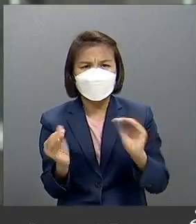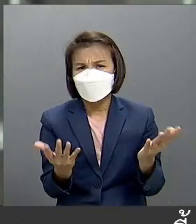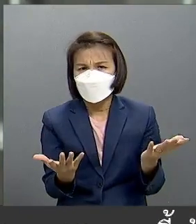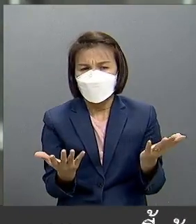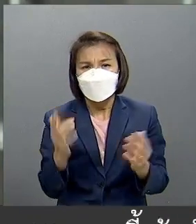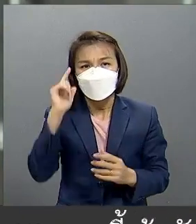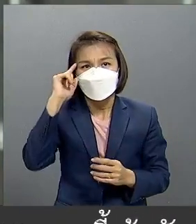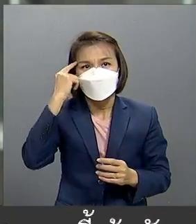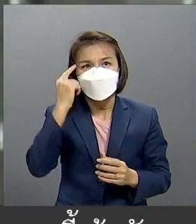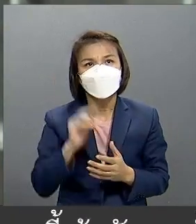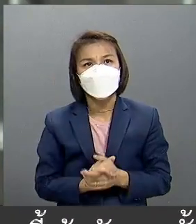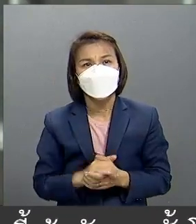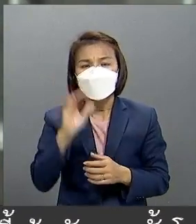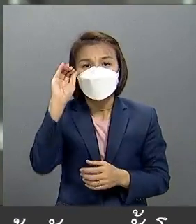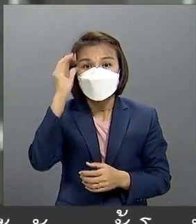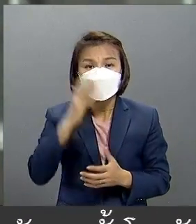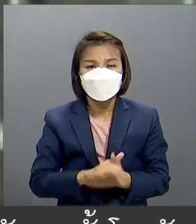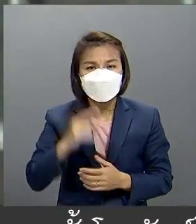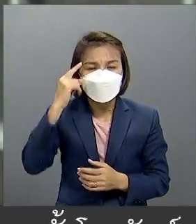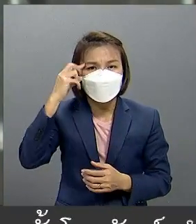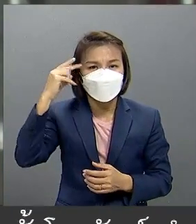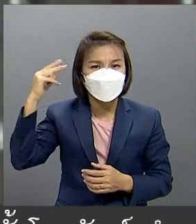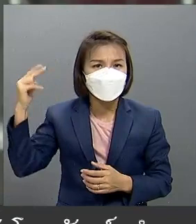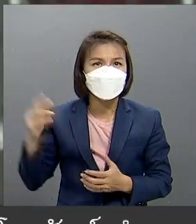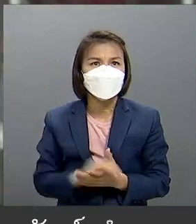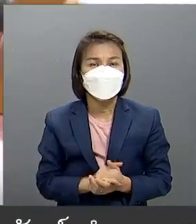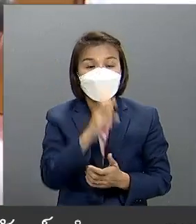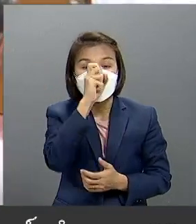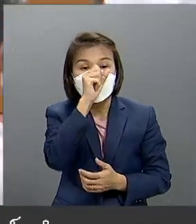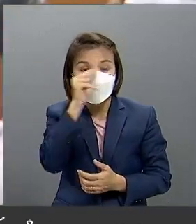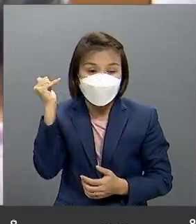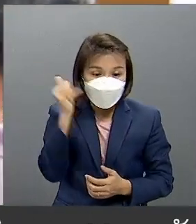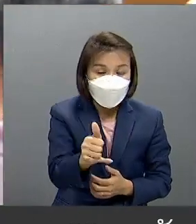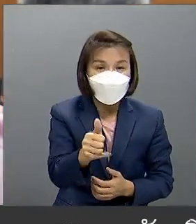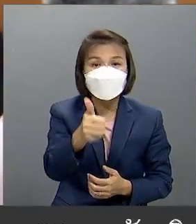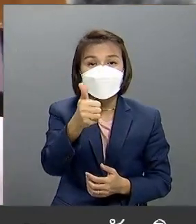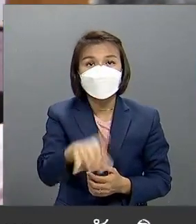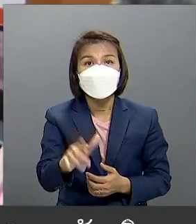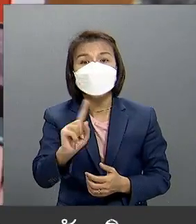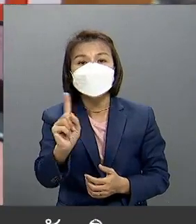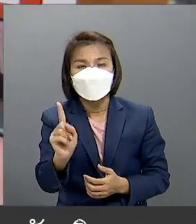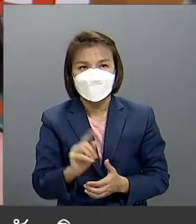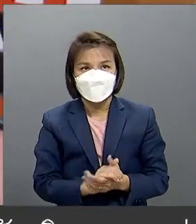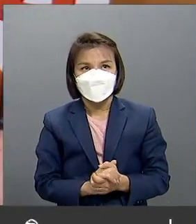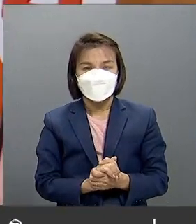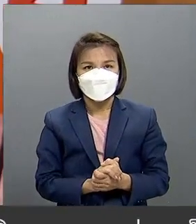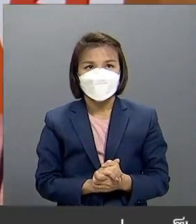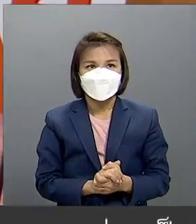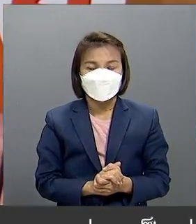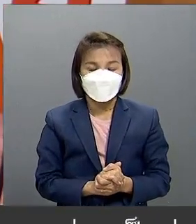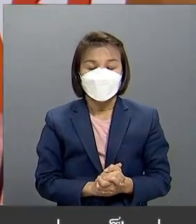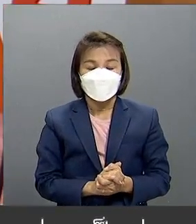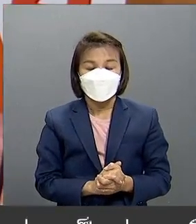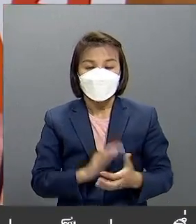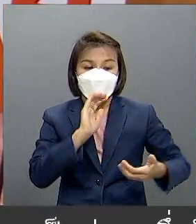ไม่รู้ไม่เข้าใจจริงๆงงอ่ะผมก็เลยเสี่ยงมาว่าได้ไม่ได้ ตามนโยบายของไทยร่วมใจกรุงเทพปลอดภัยค่ะจะ